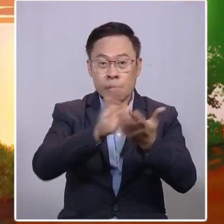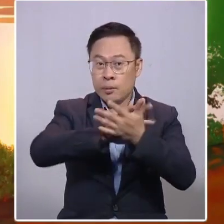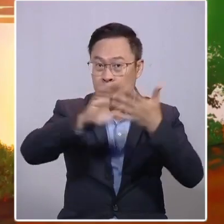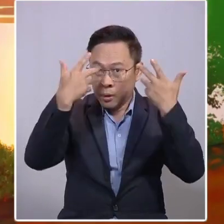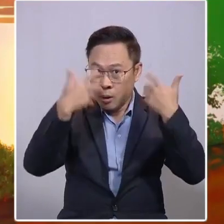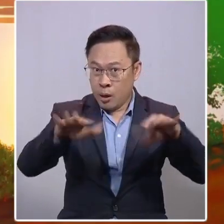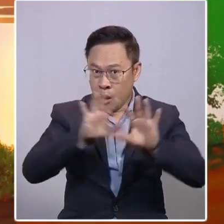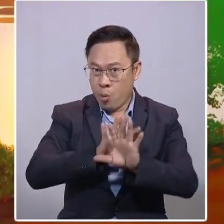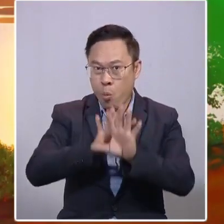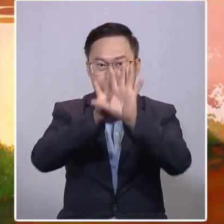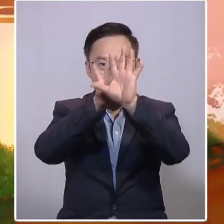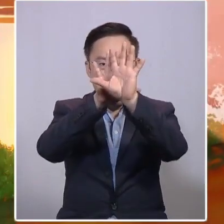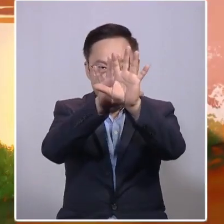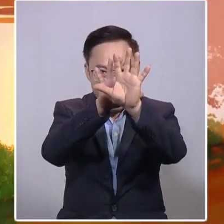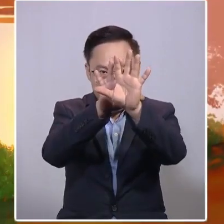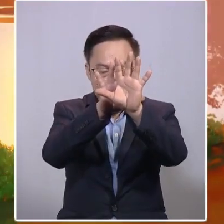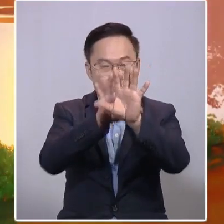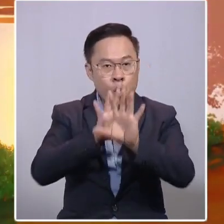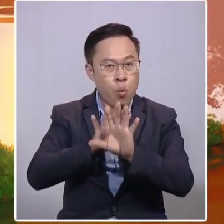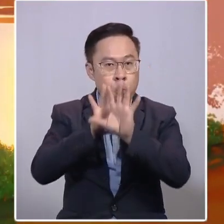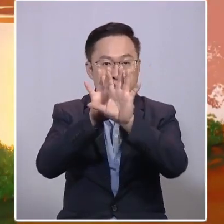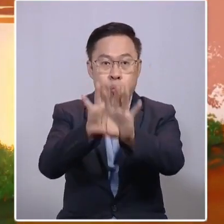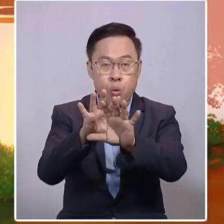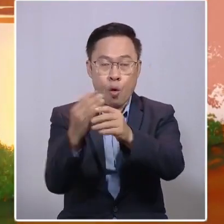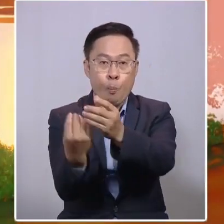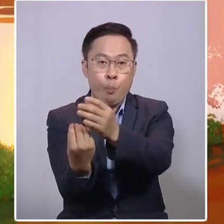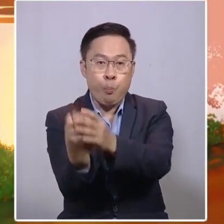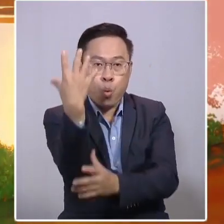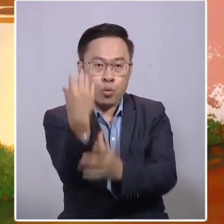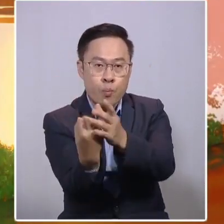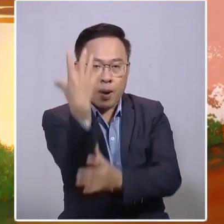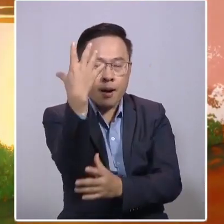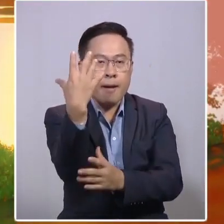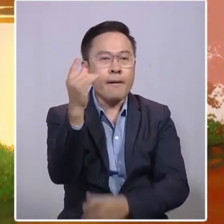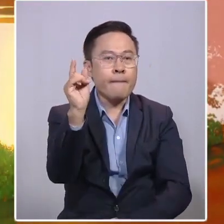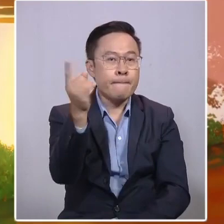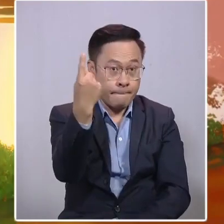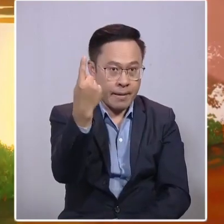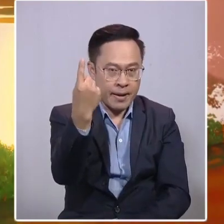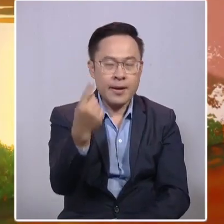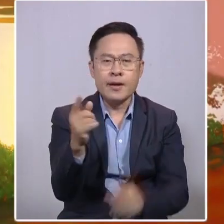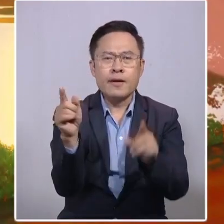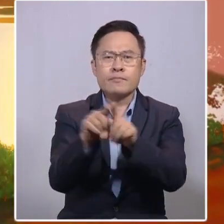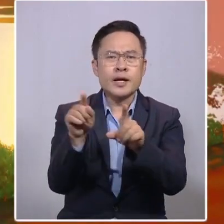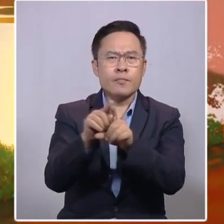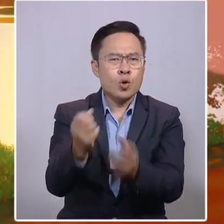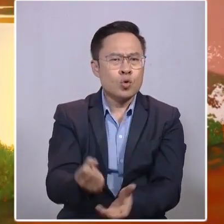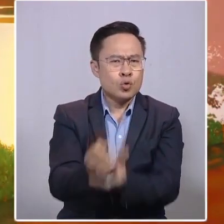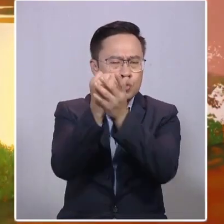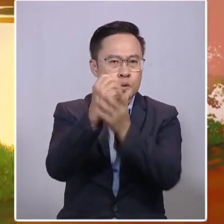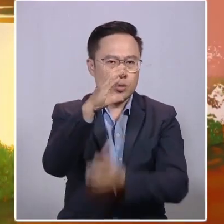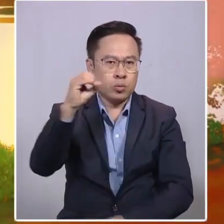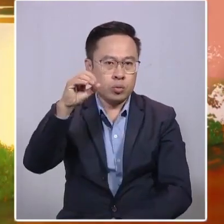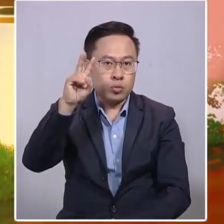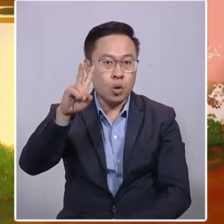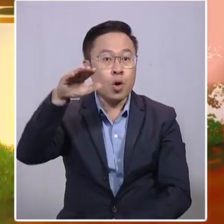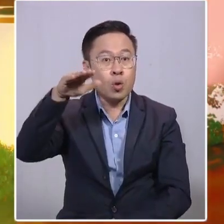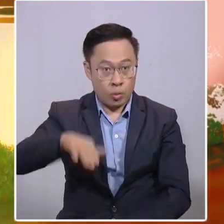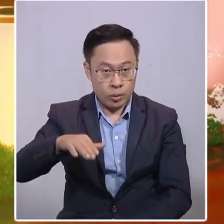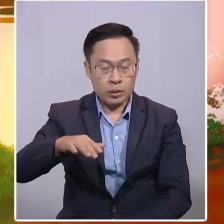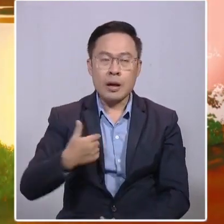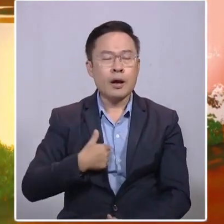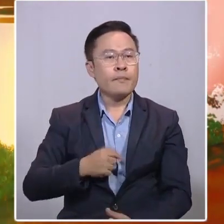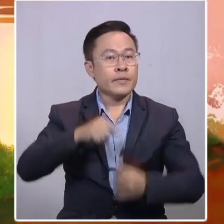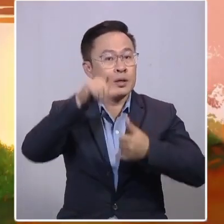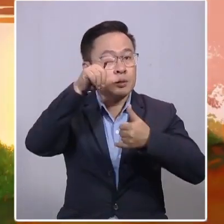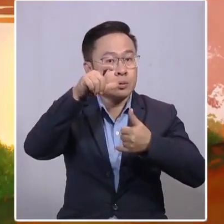ด้วยนะครับส่วนลดค่าสมัคร 25%นะครับสำหรับคนที่มาสมัครกันตั้งแต่ 3คนขึ้นไปจะสมัครเป็นครอบครัวเป็นก๊นเป็น